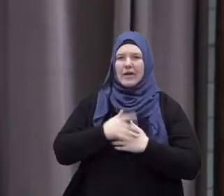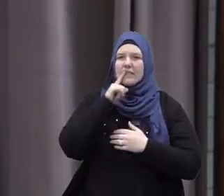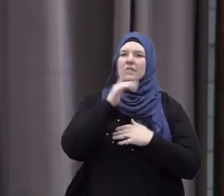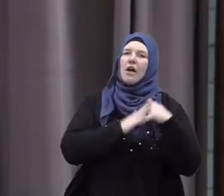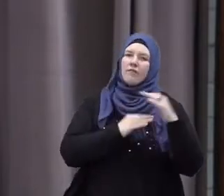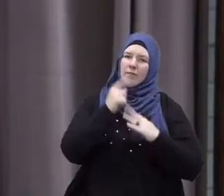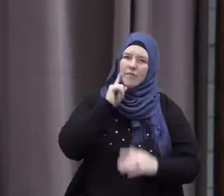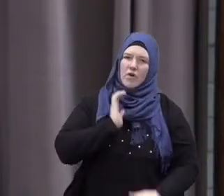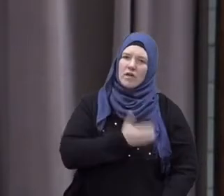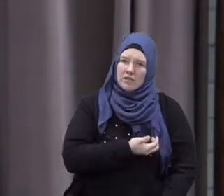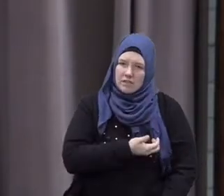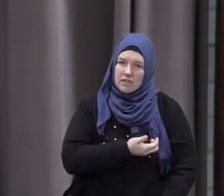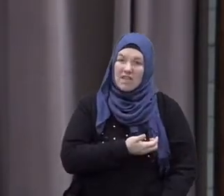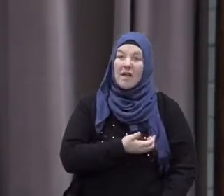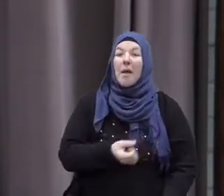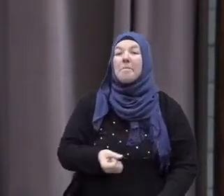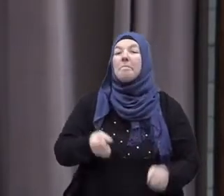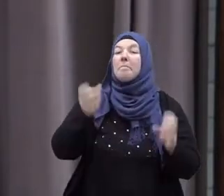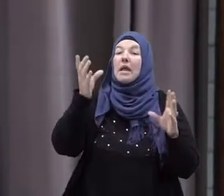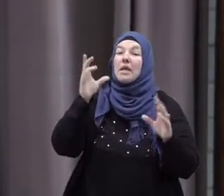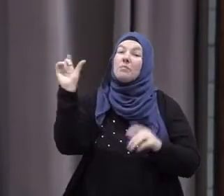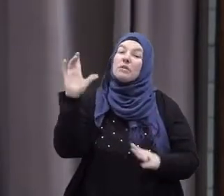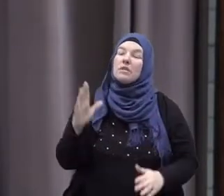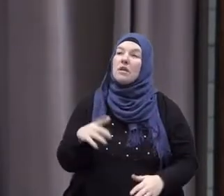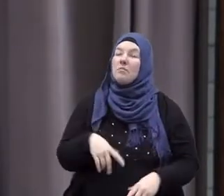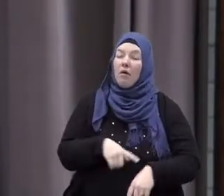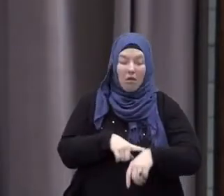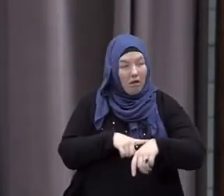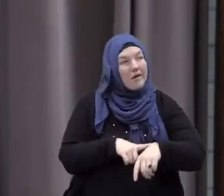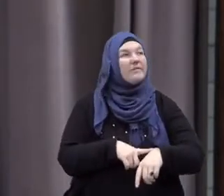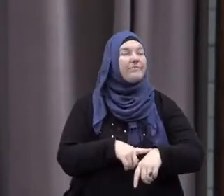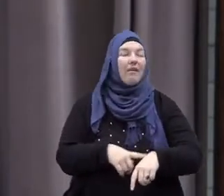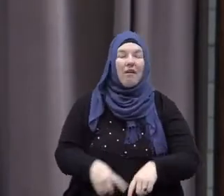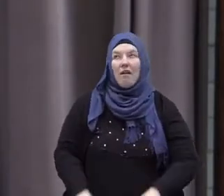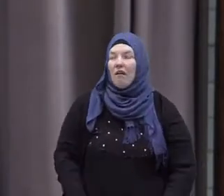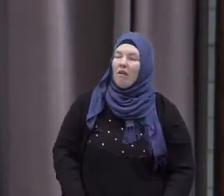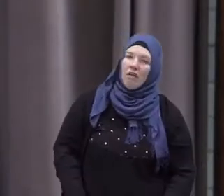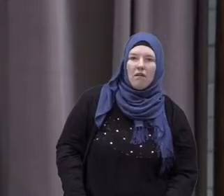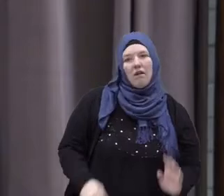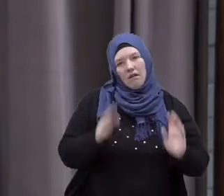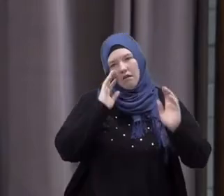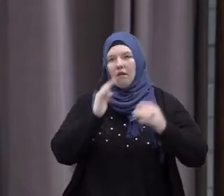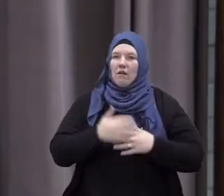الصَّلَاةِ, the cool of my eye is in prayer.